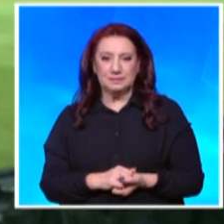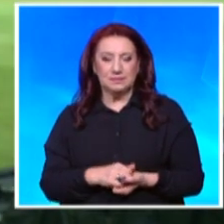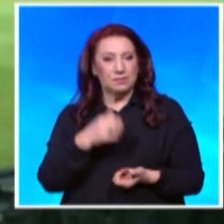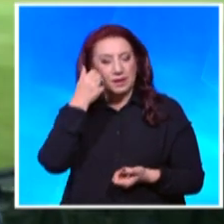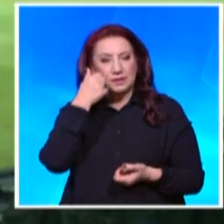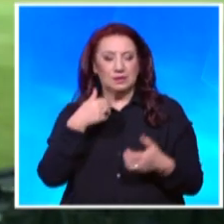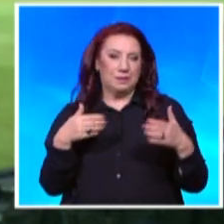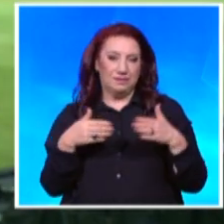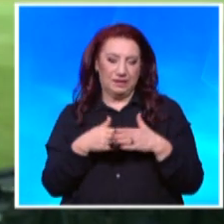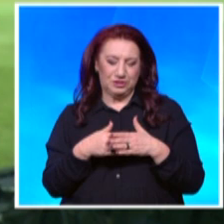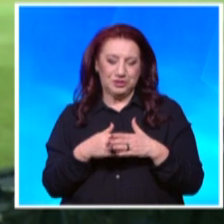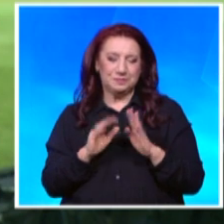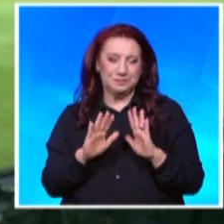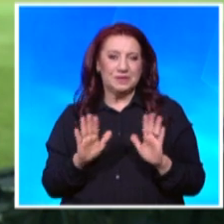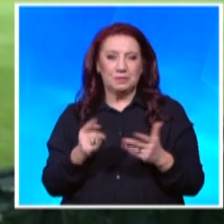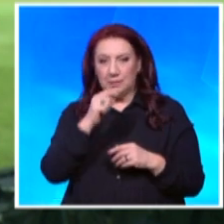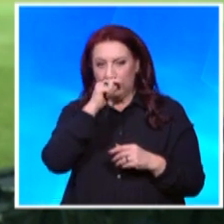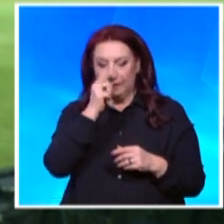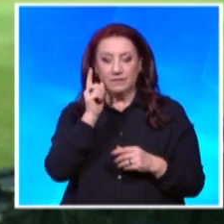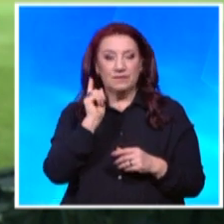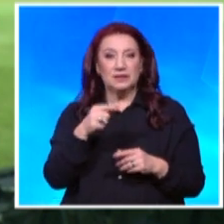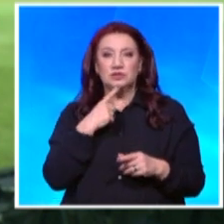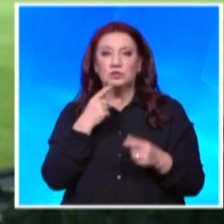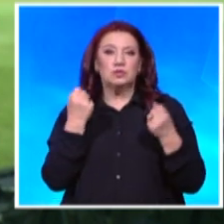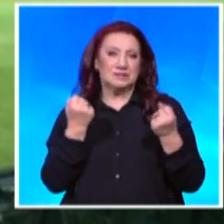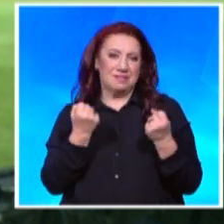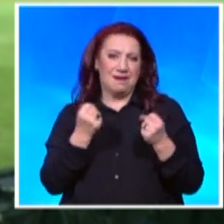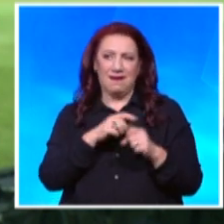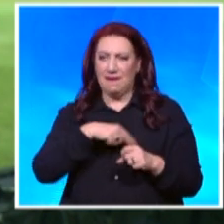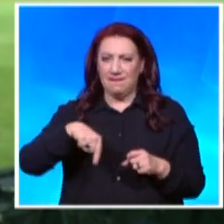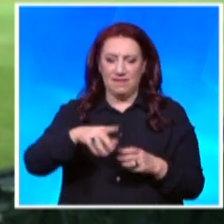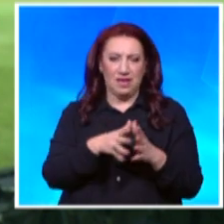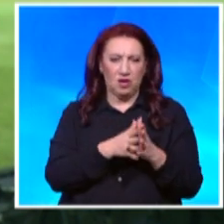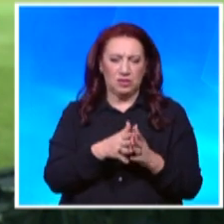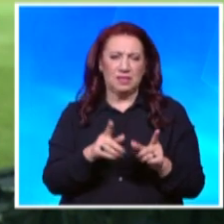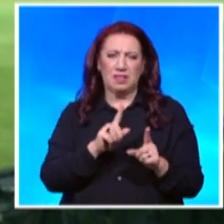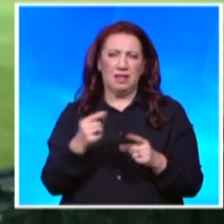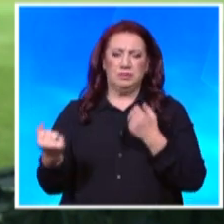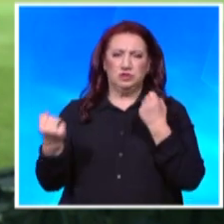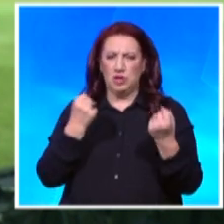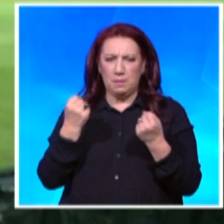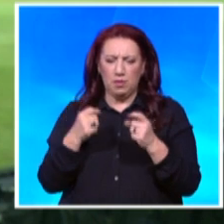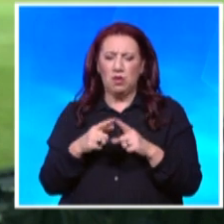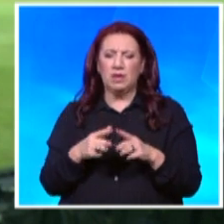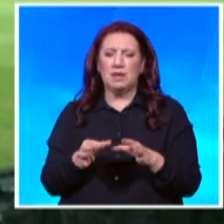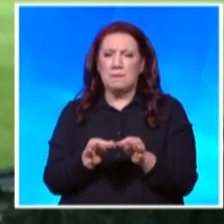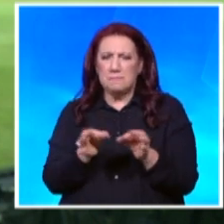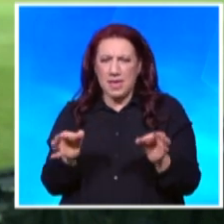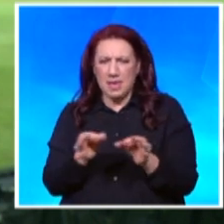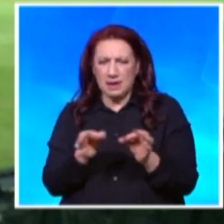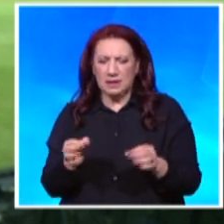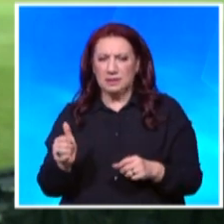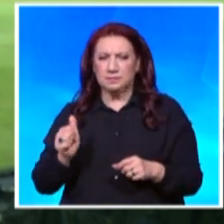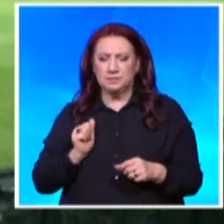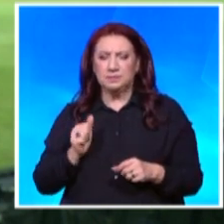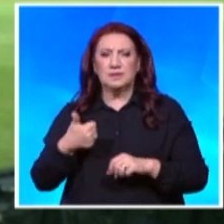Добър вечер, Пепи. Да започнем с важното, именно със здравето на хората. Нямаше ексцесии при безпрецедентни мерки за сигурност. По думите на